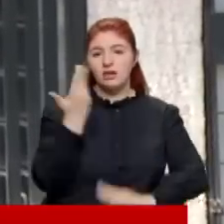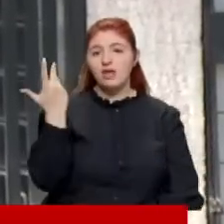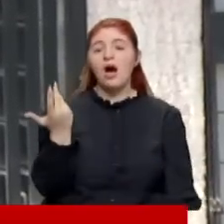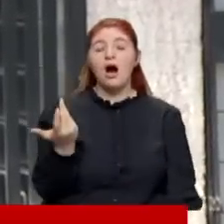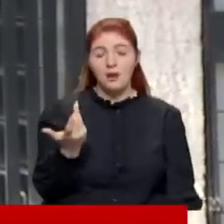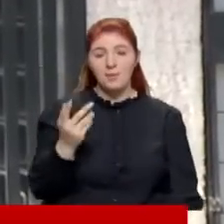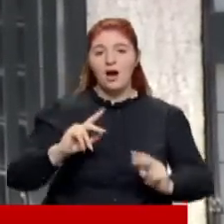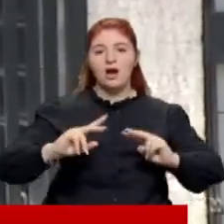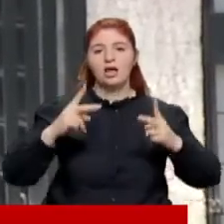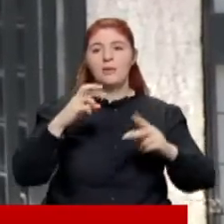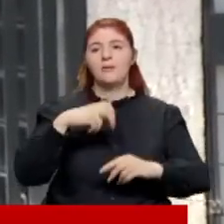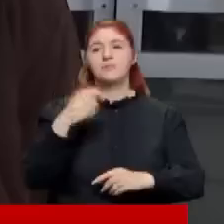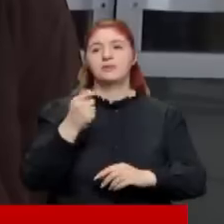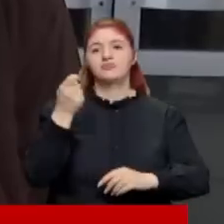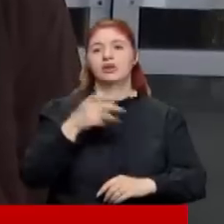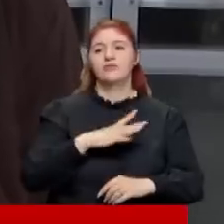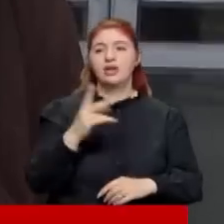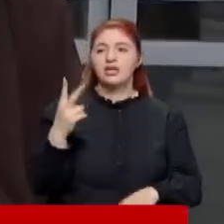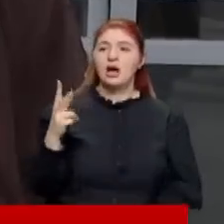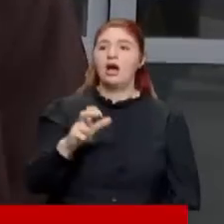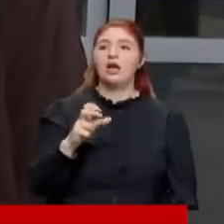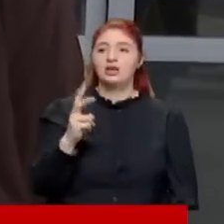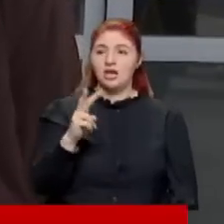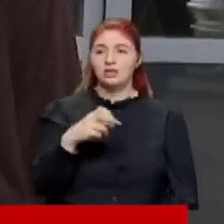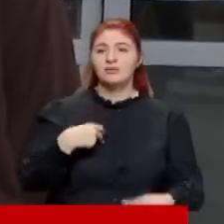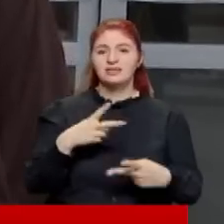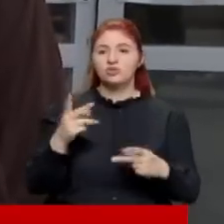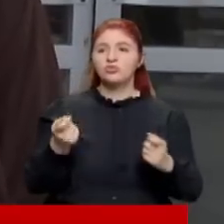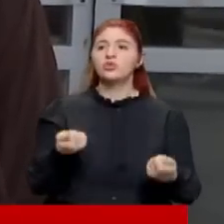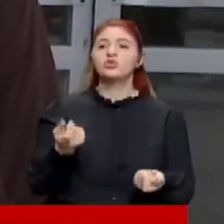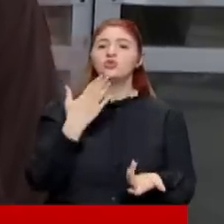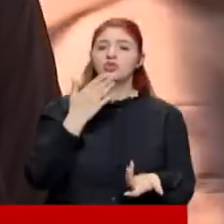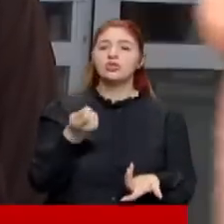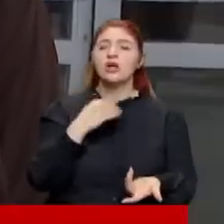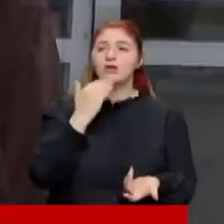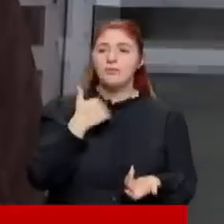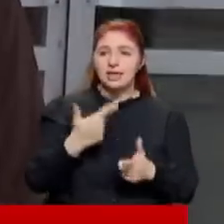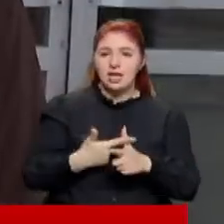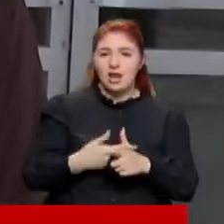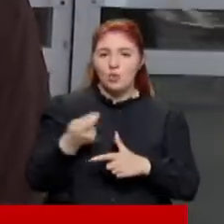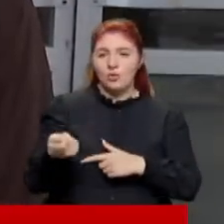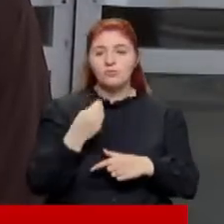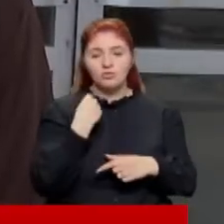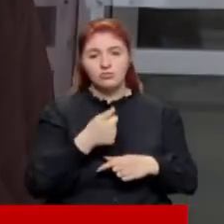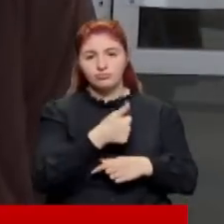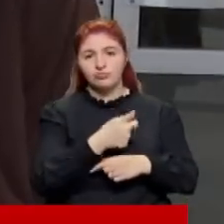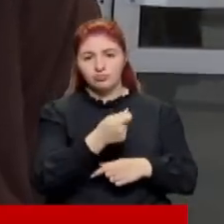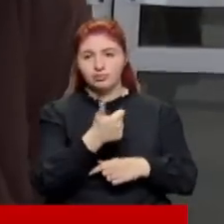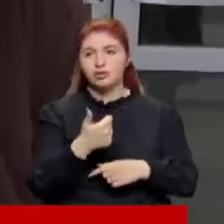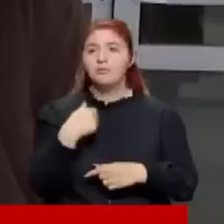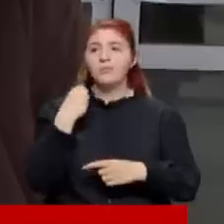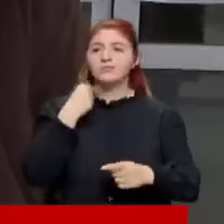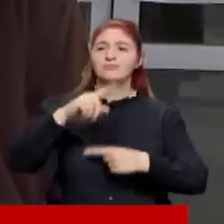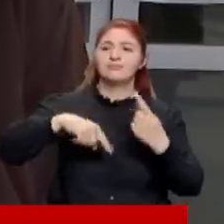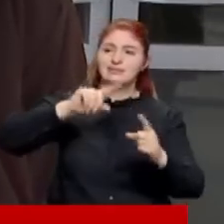ama kademeli prim şartı var. İki aydır serbest iş yapıyorum. İş yok. Çalışamıyoruz. Kiracıyım. Borcu ödeyebilecek misiniz? Borç aç